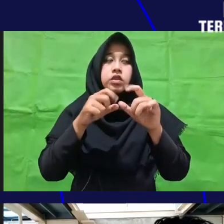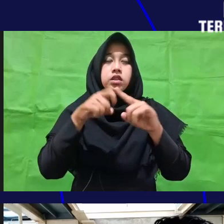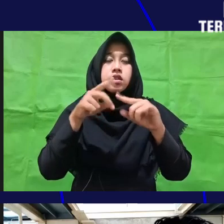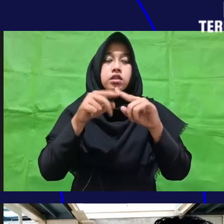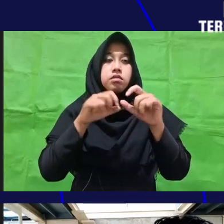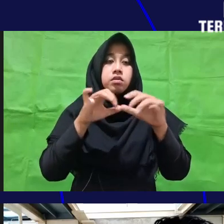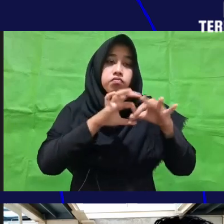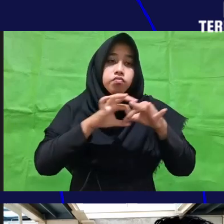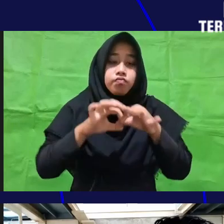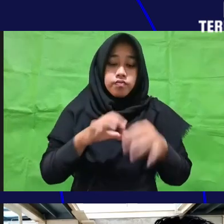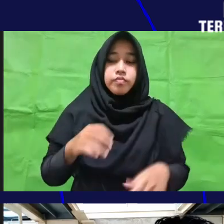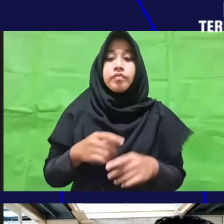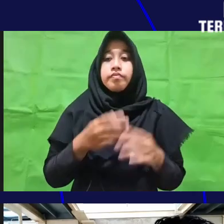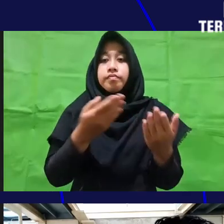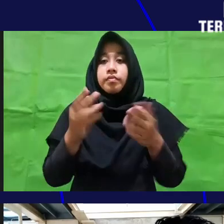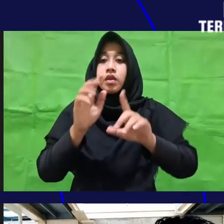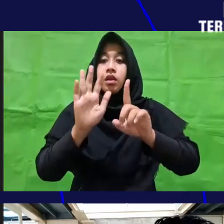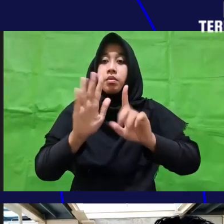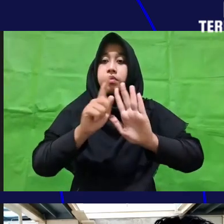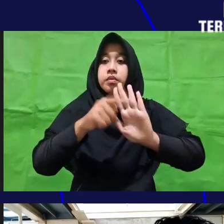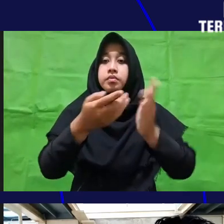saya persilakan untuk tim dari Cemeti.